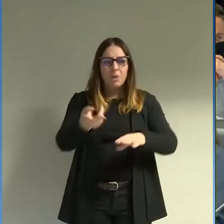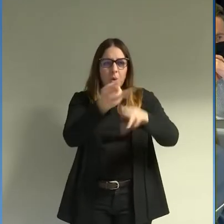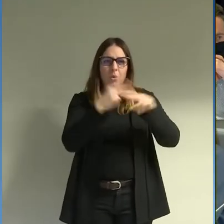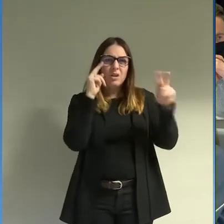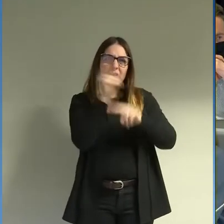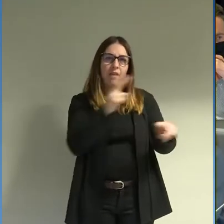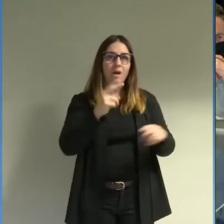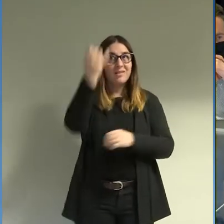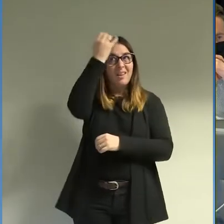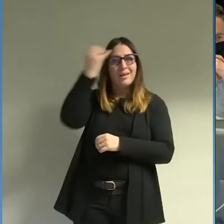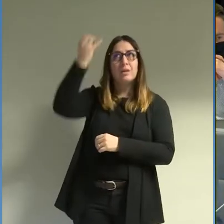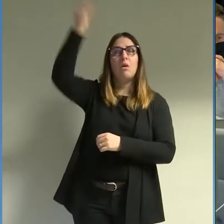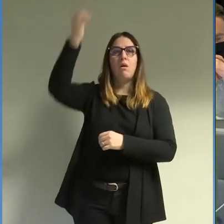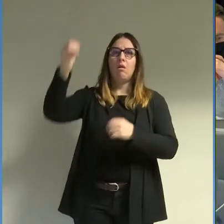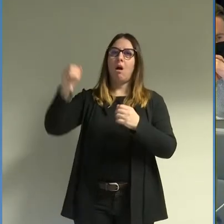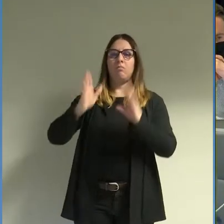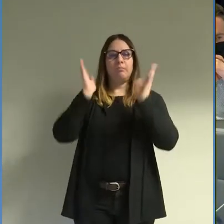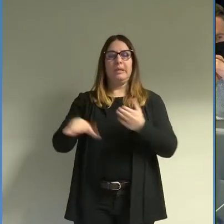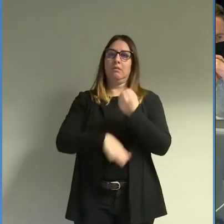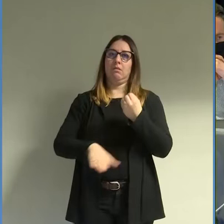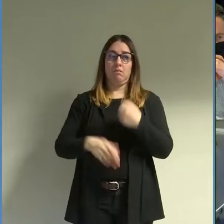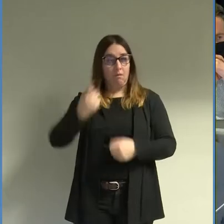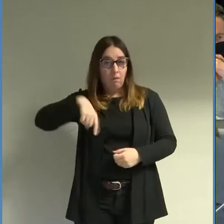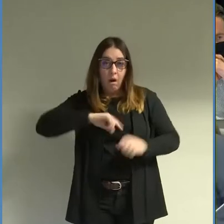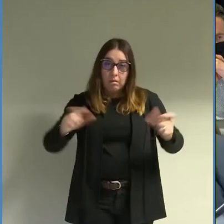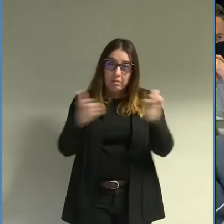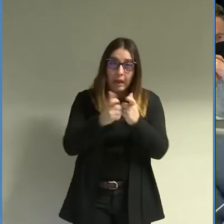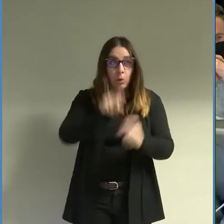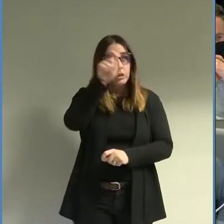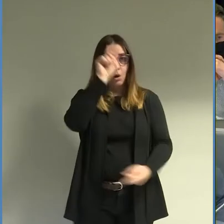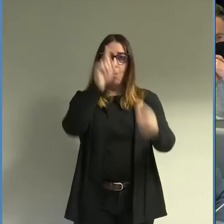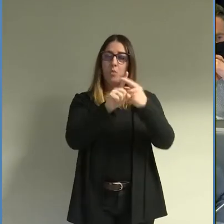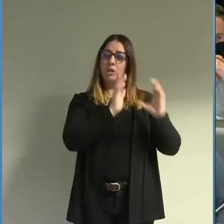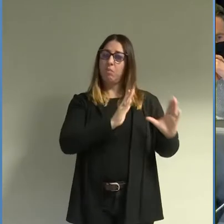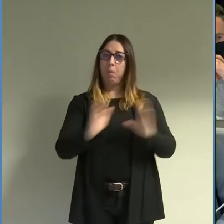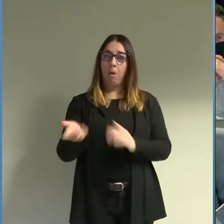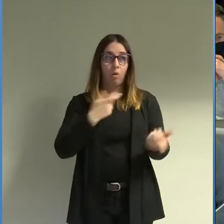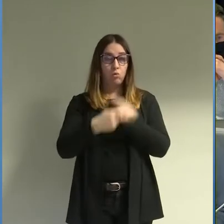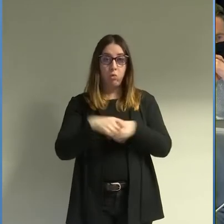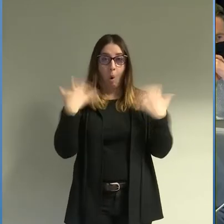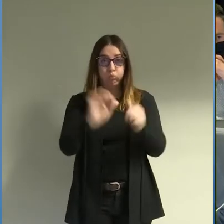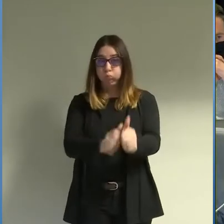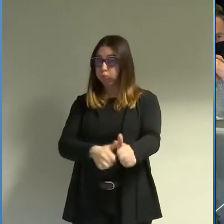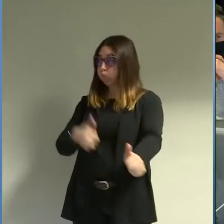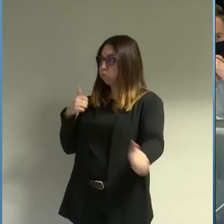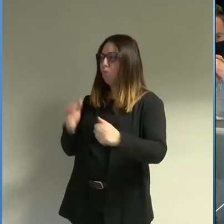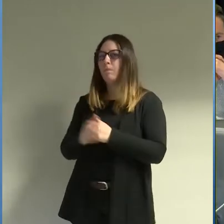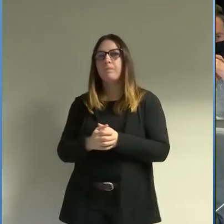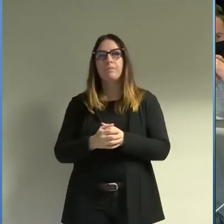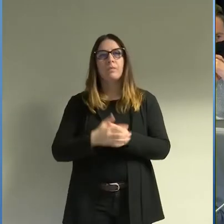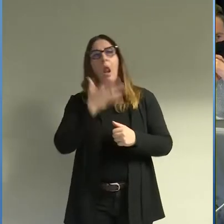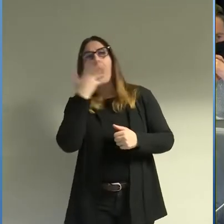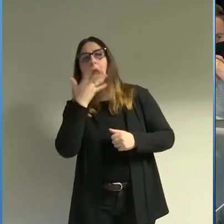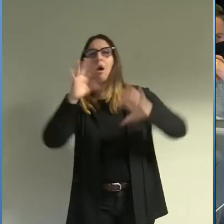postulat idéologique on est donc mal barré pour le diagnostic objective et outil idéologique au service d'un discours global